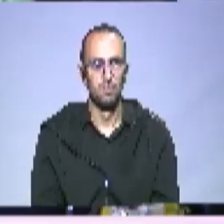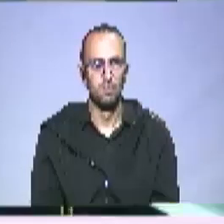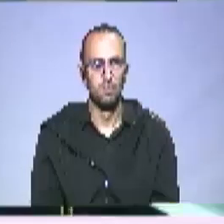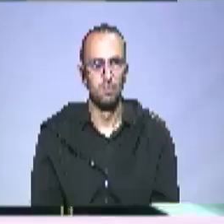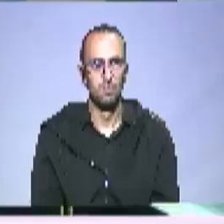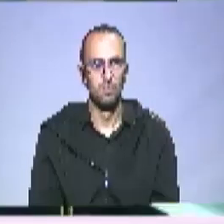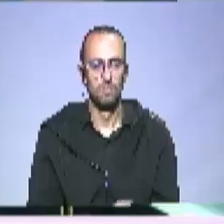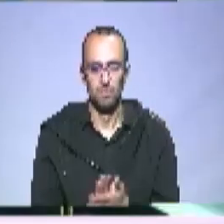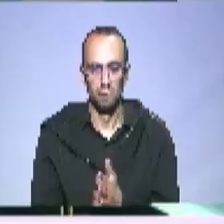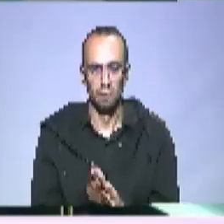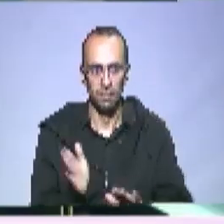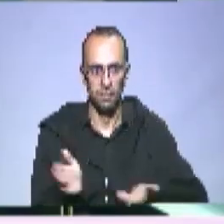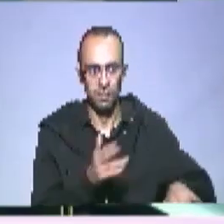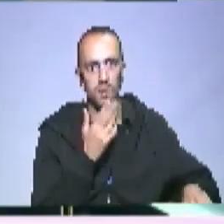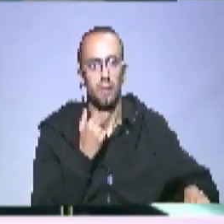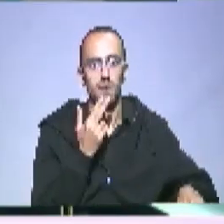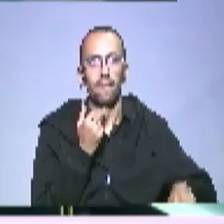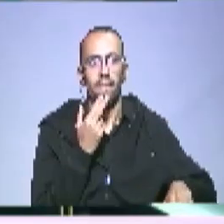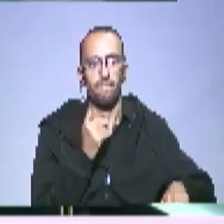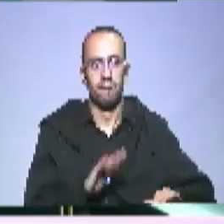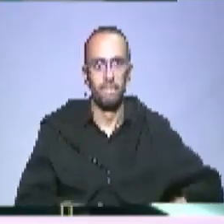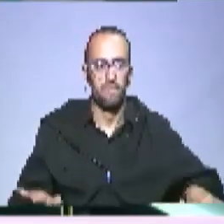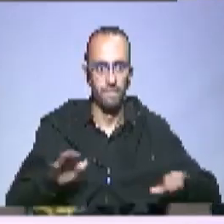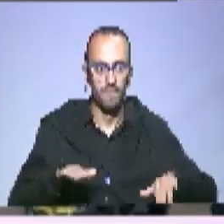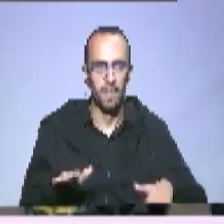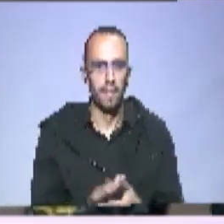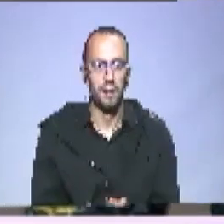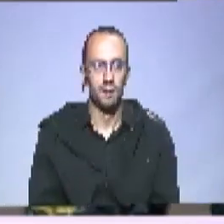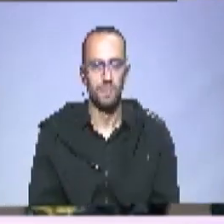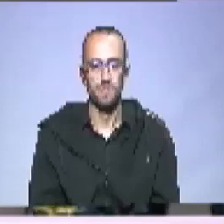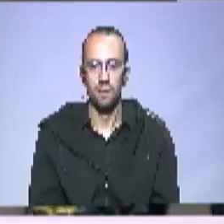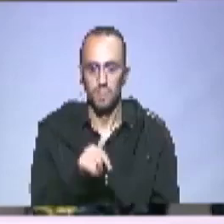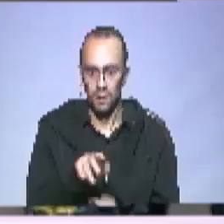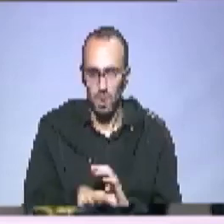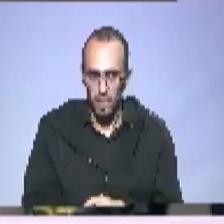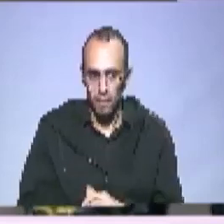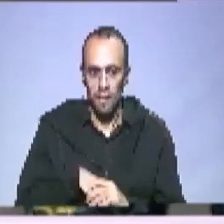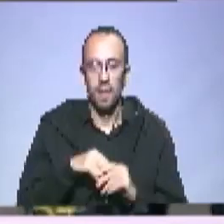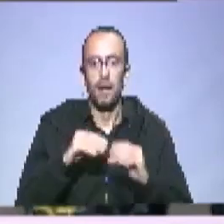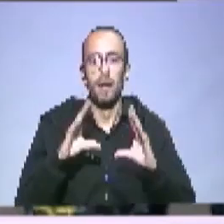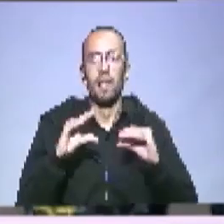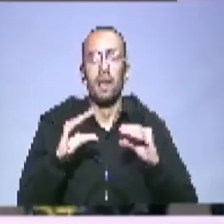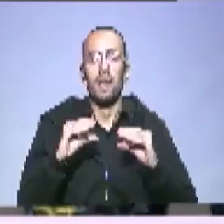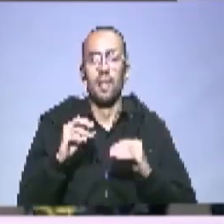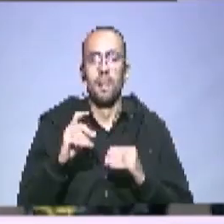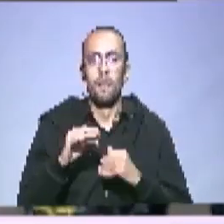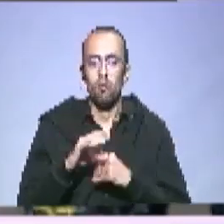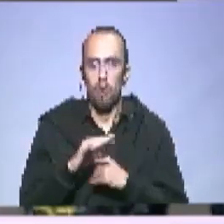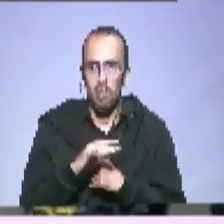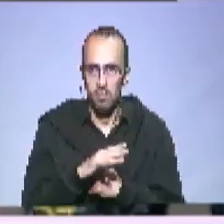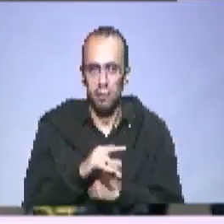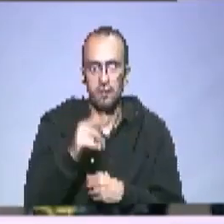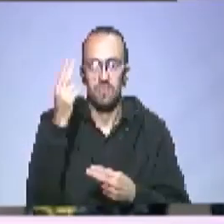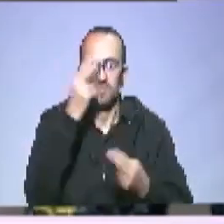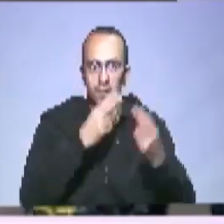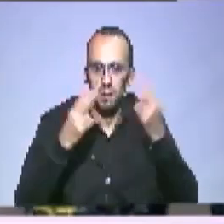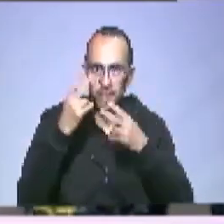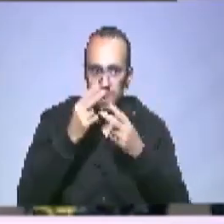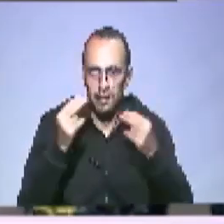ونشيل الكلام ده كله من هنا كده. خلاص خلصنا. ماشي حلو قوي. النهارده عملنا كيكه البرتقال وناس كتير سالت عليها